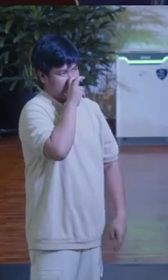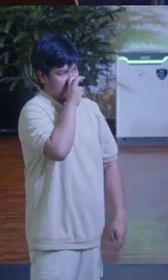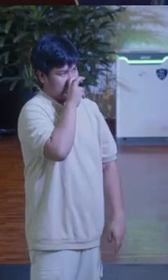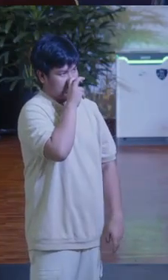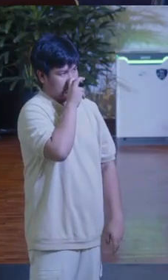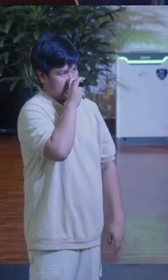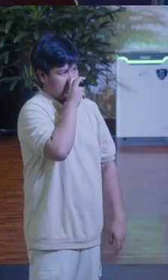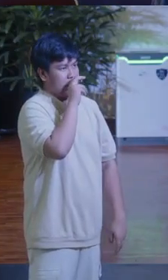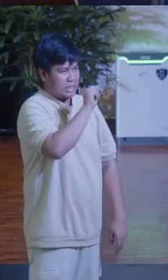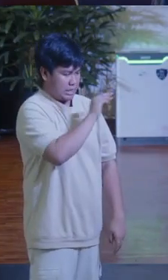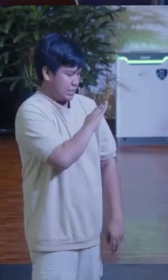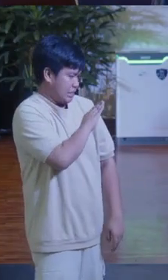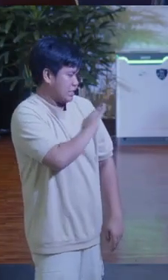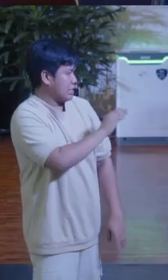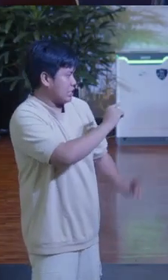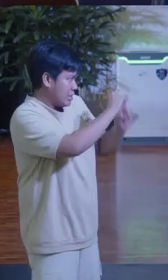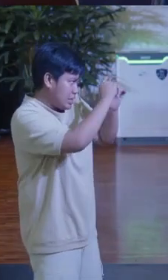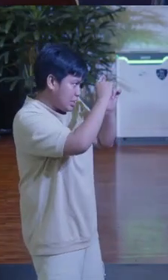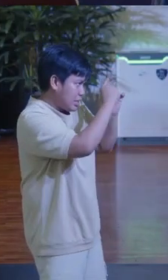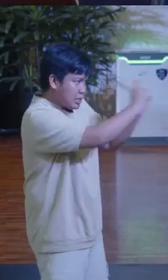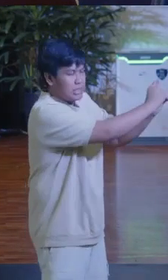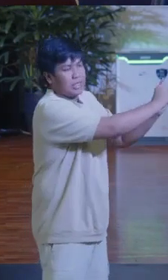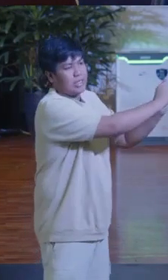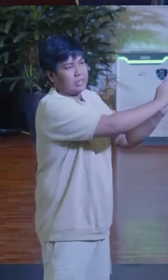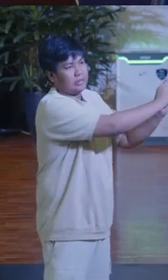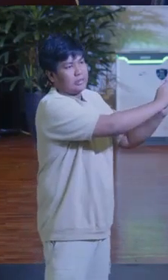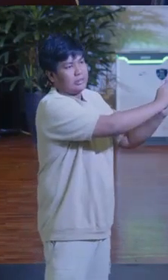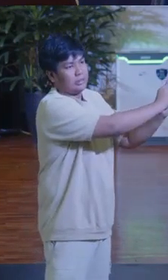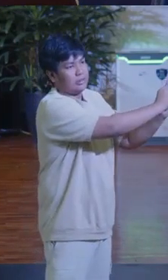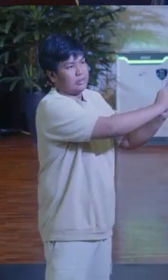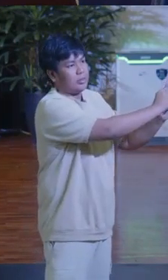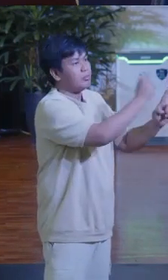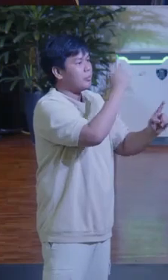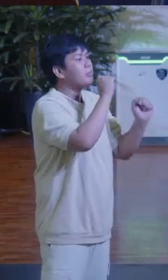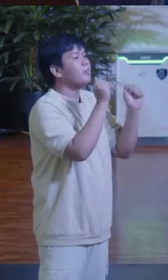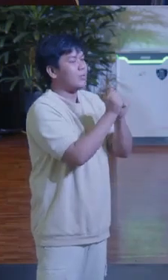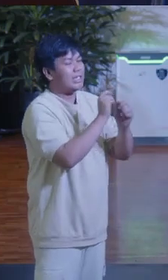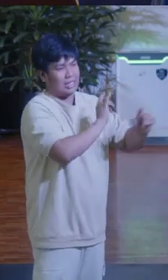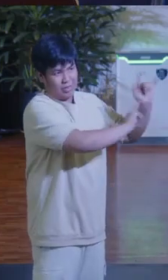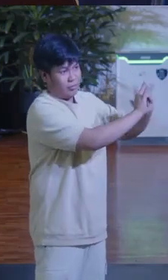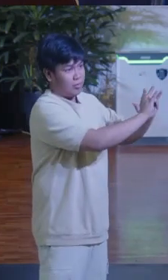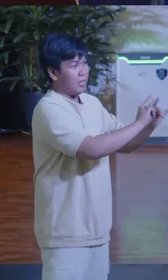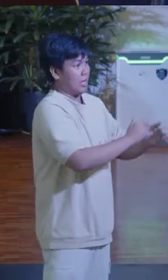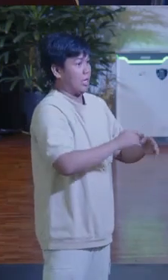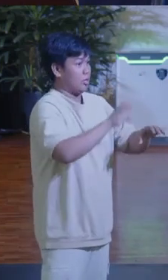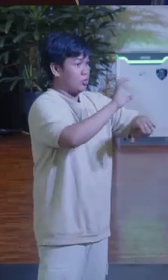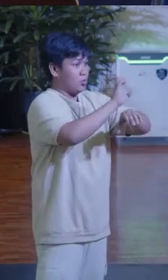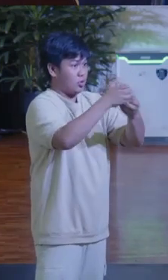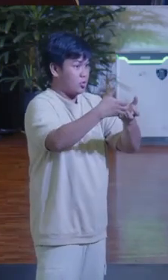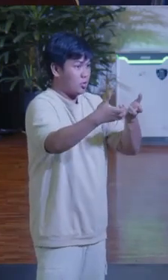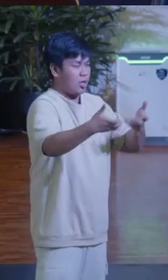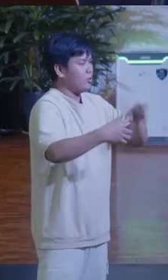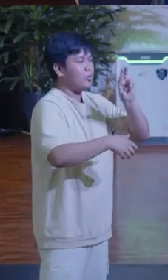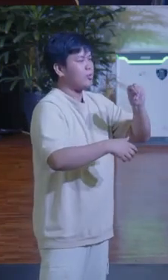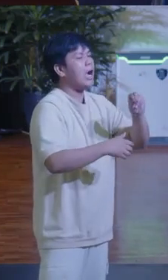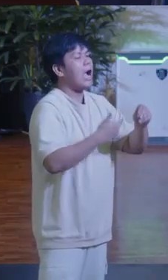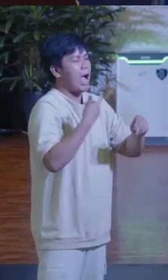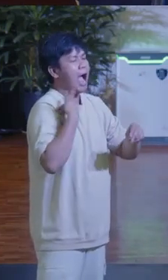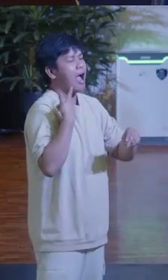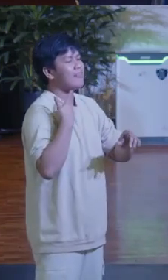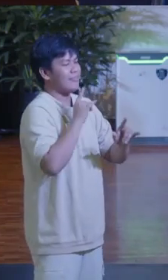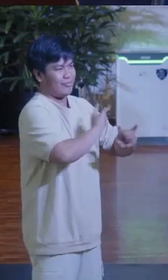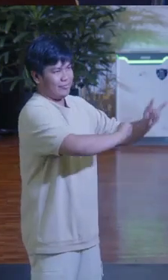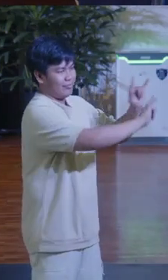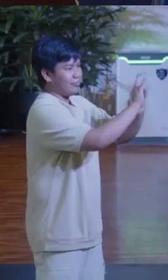Mahalagang, matapang na pagtutuwid na may pag-ibig. Alam niyo, kung minsan nakala natin yung mga nagtutuwid,